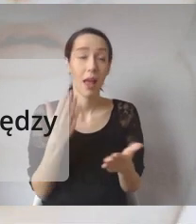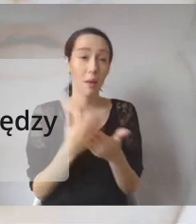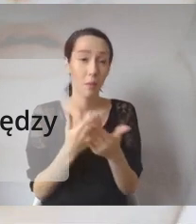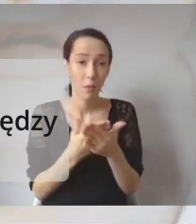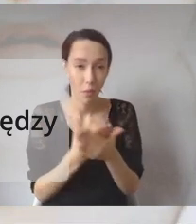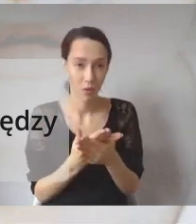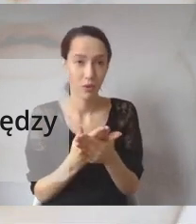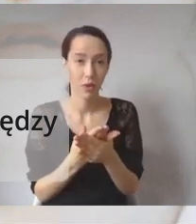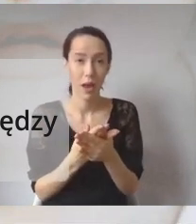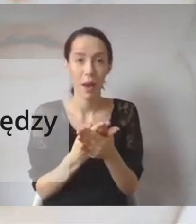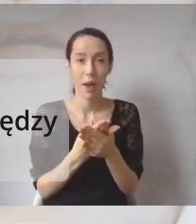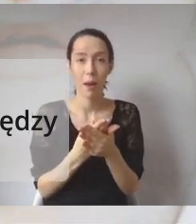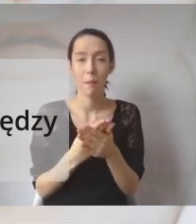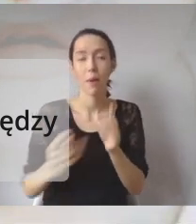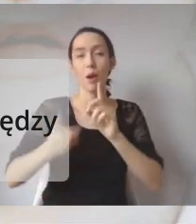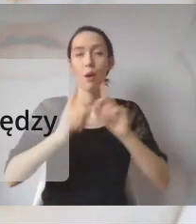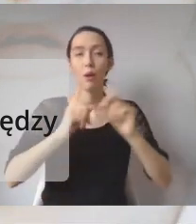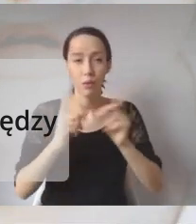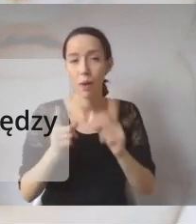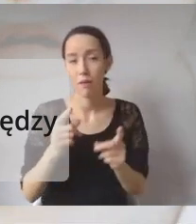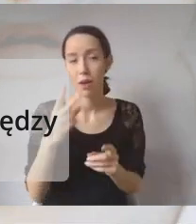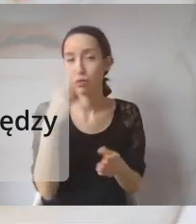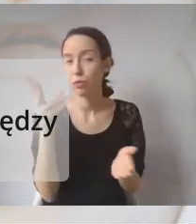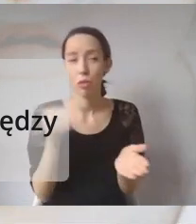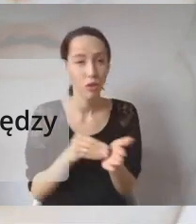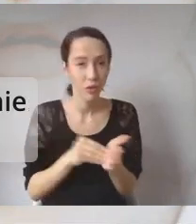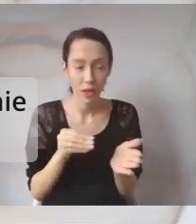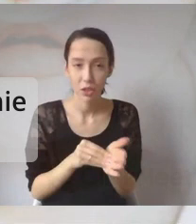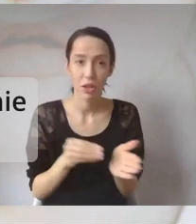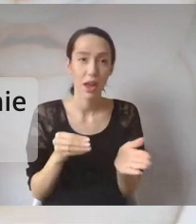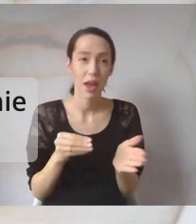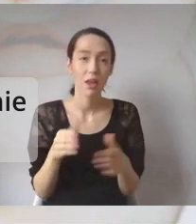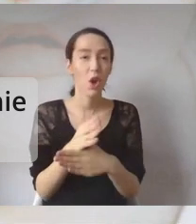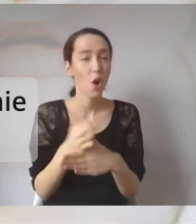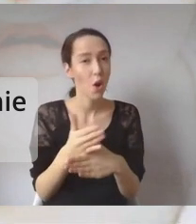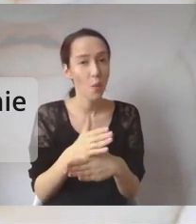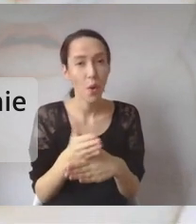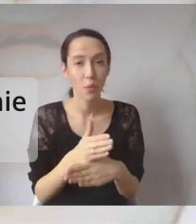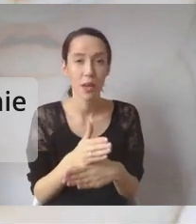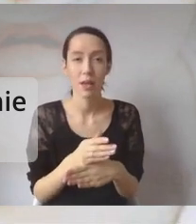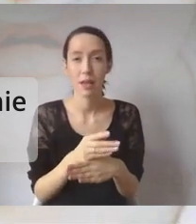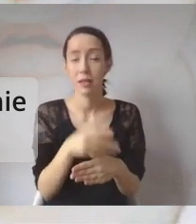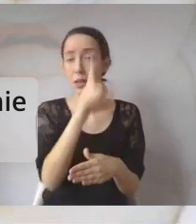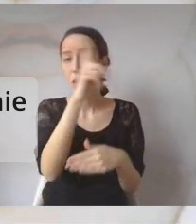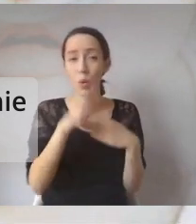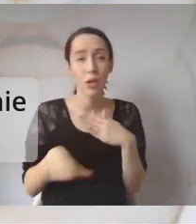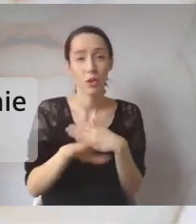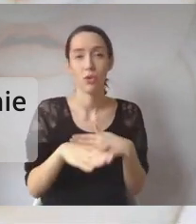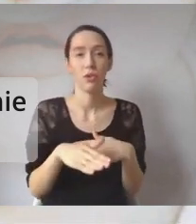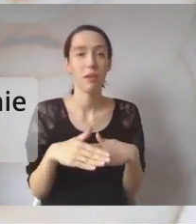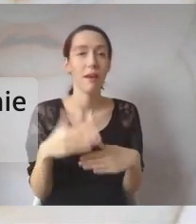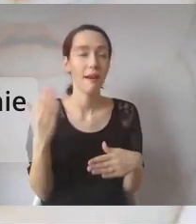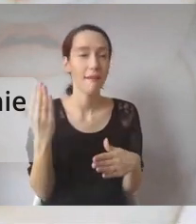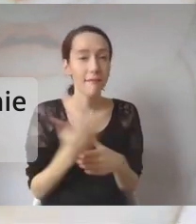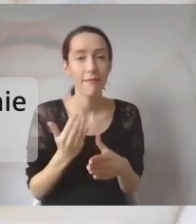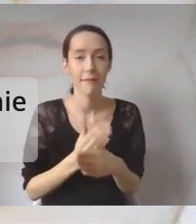i wymianę wiedzy pomiędzy różnymi uczestnikami, ale chodzi tutaj o wymianę wiedzy zawodowej i o